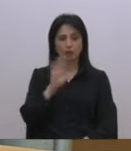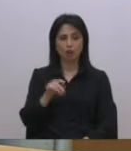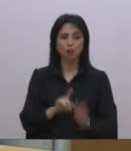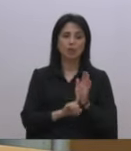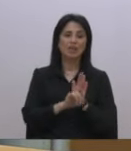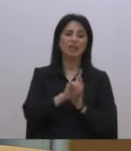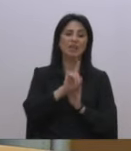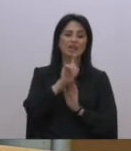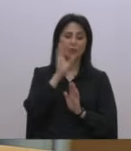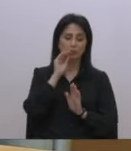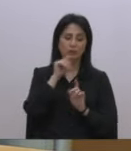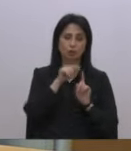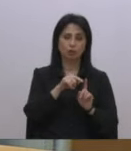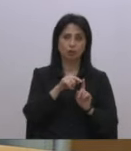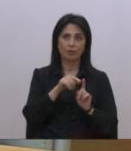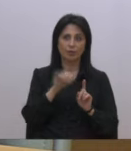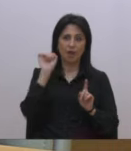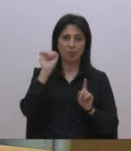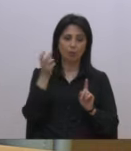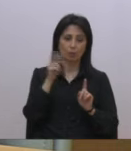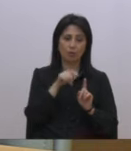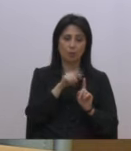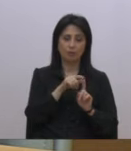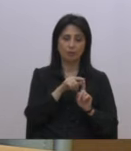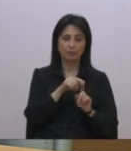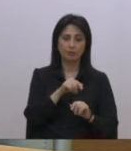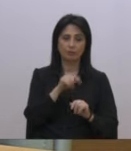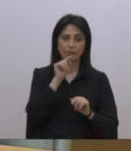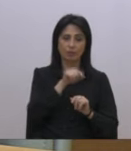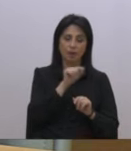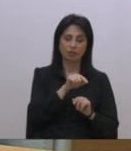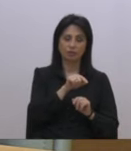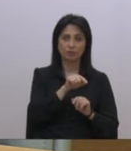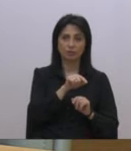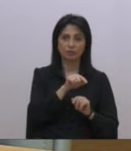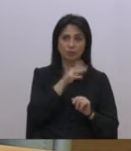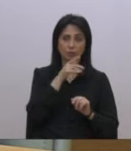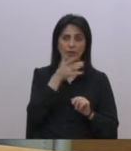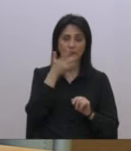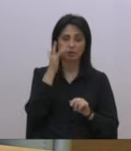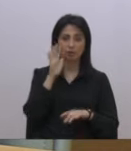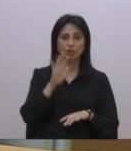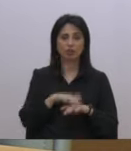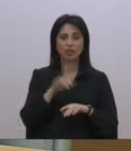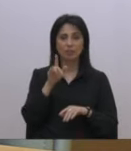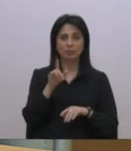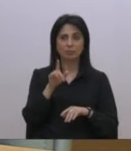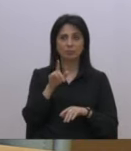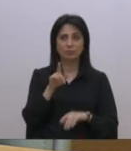დაწყებიდან, მაშინ როდესაც მოვიდა სვიად გამსახურდია, მაშინაც ამერიკის ერთობლივი